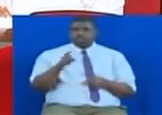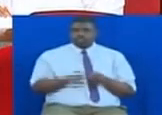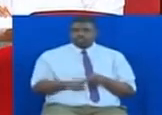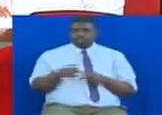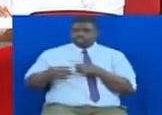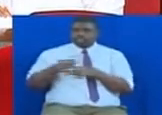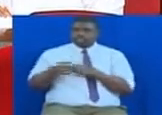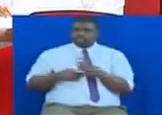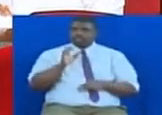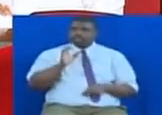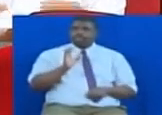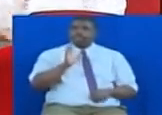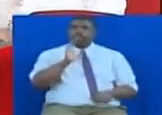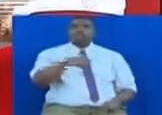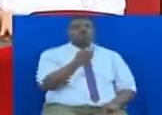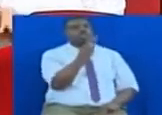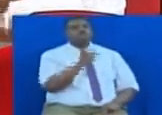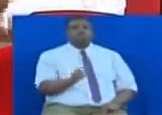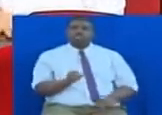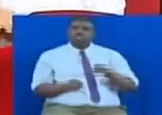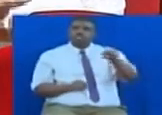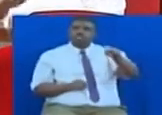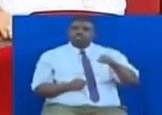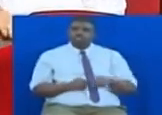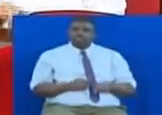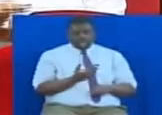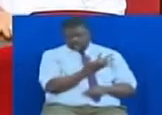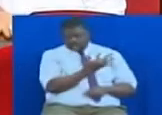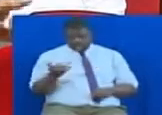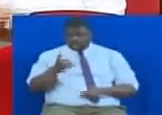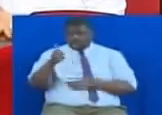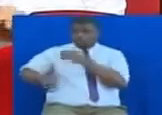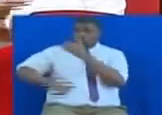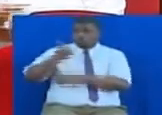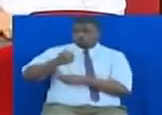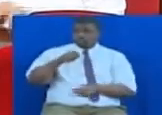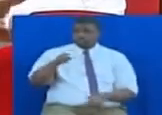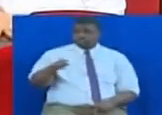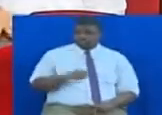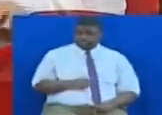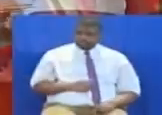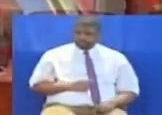iendelee kwa miaka 20 mbele. Aina ya uongozi.